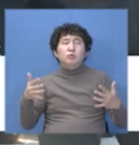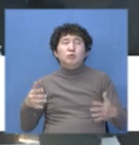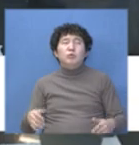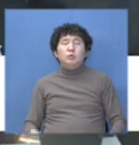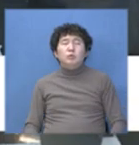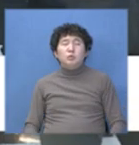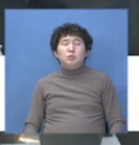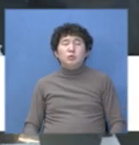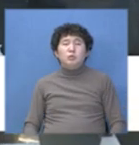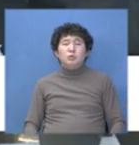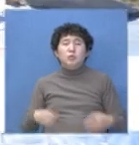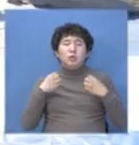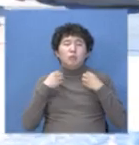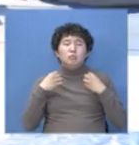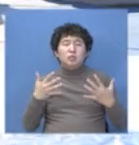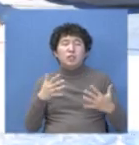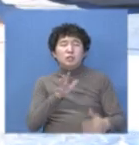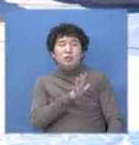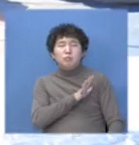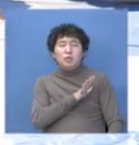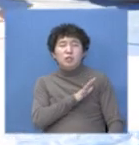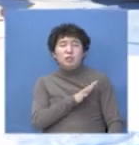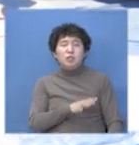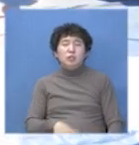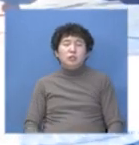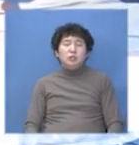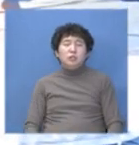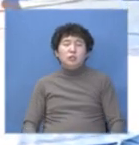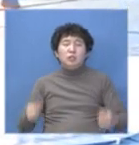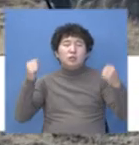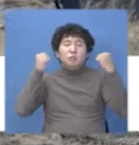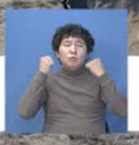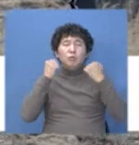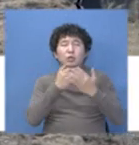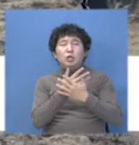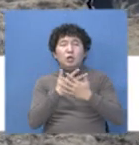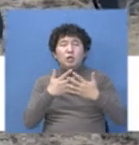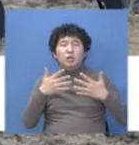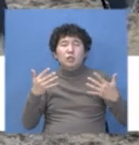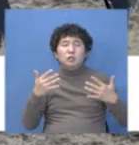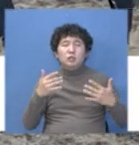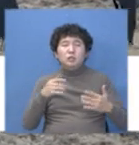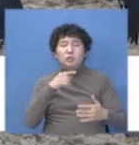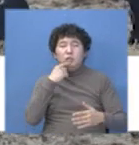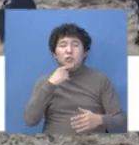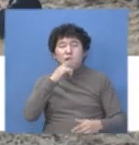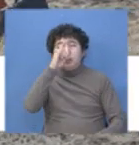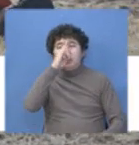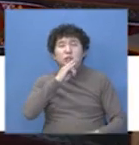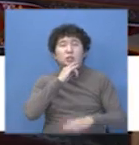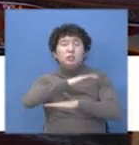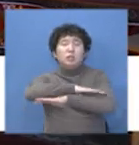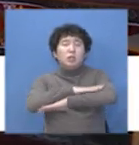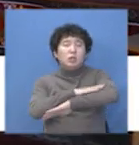көп. Барлығы мерекелік көңіл күйде. Қаз-қатар киіз үй тігіліп, спорттық шараларда ұйымдастырылған. Бәйге, қазақ күресі, қол